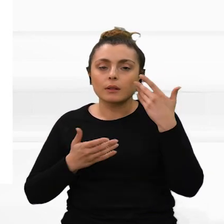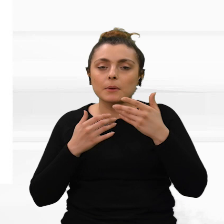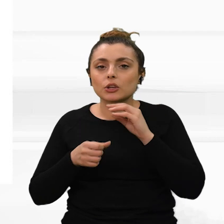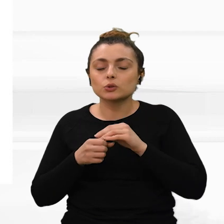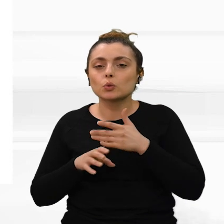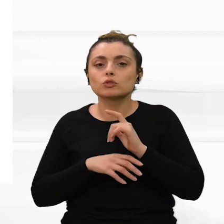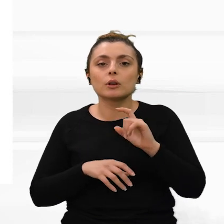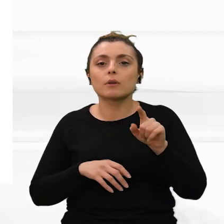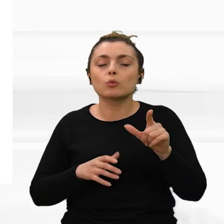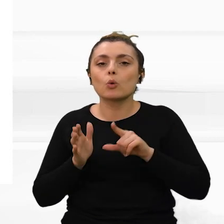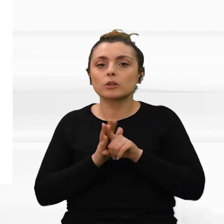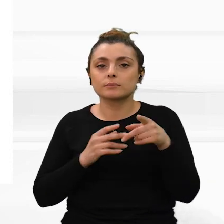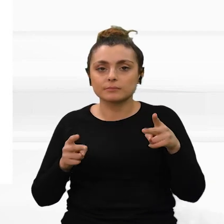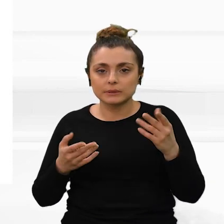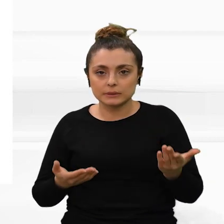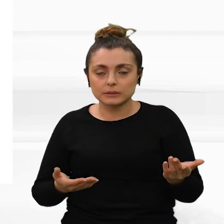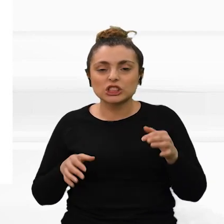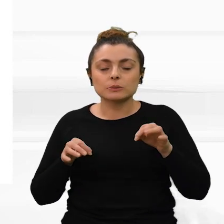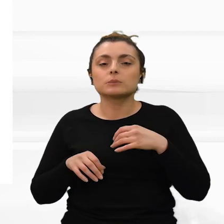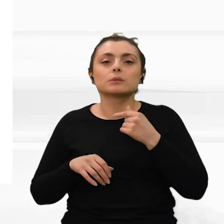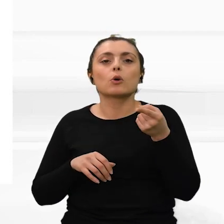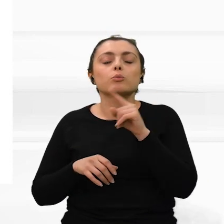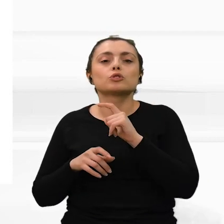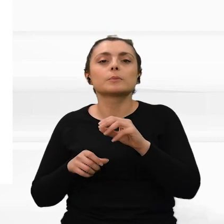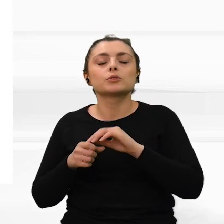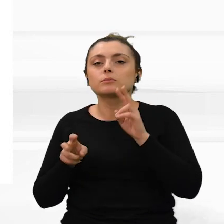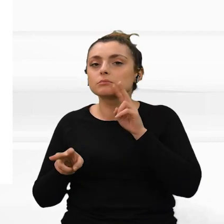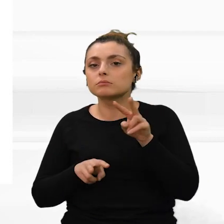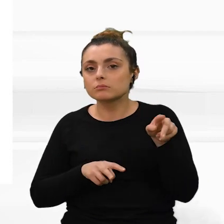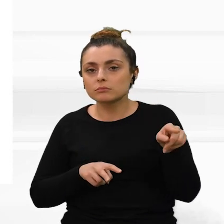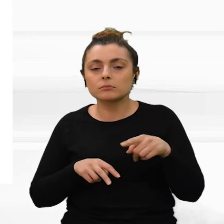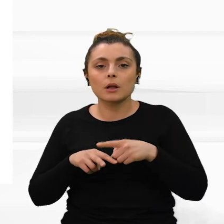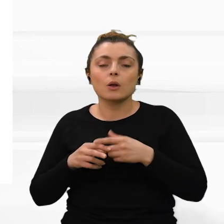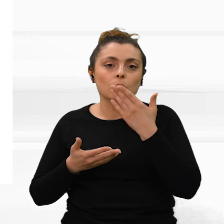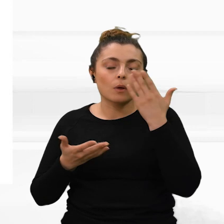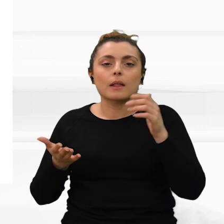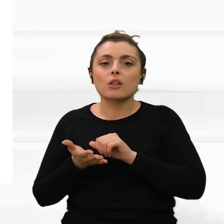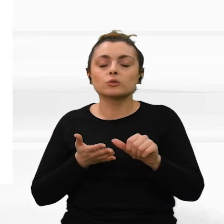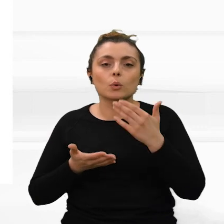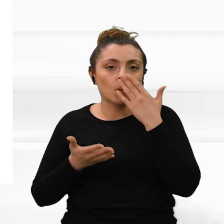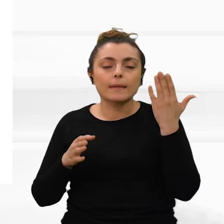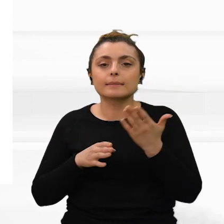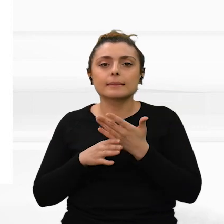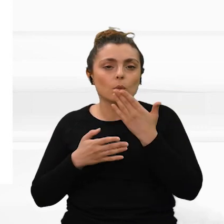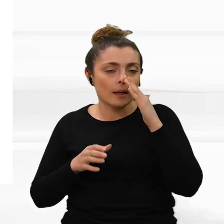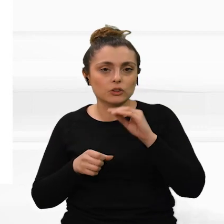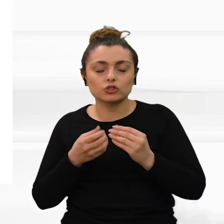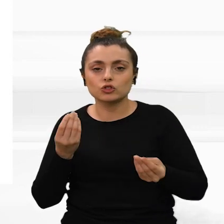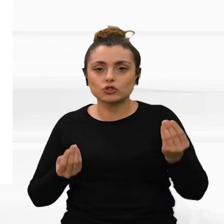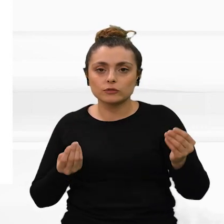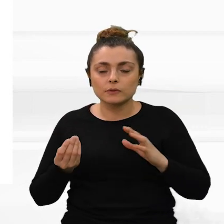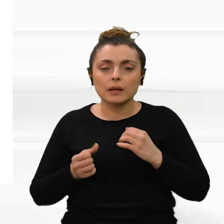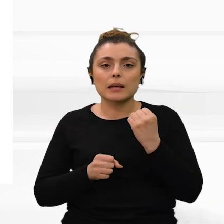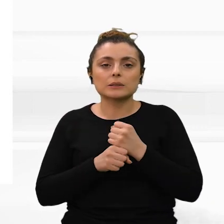Bu ifade eden doğru cevabınıza ulaşabiliriz şimdi diğer seçeneklerimizle bakalım a doğadaki her şeyi doğal nedenlerden meydana